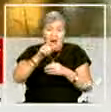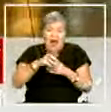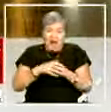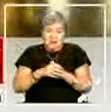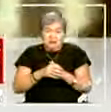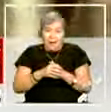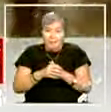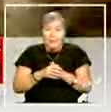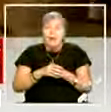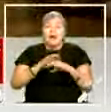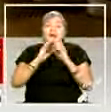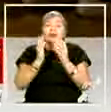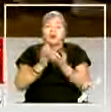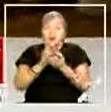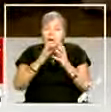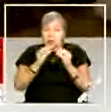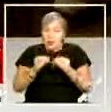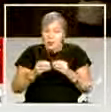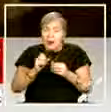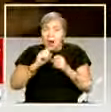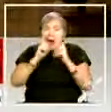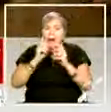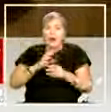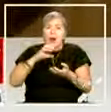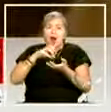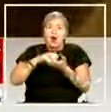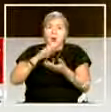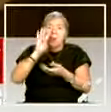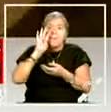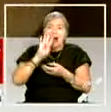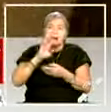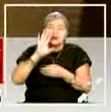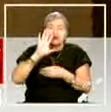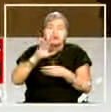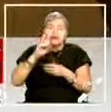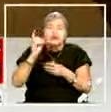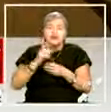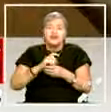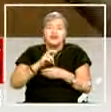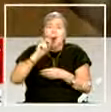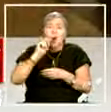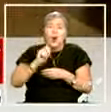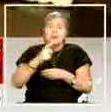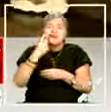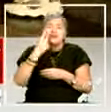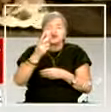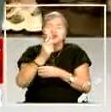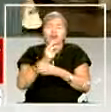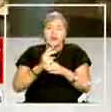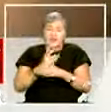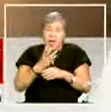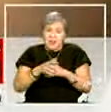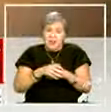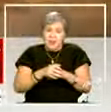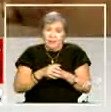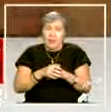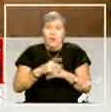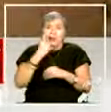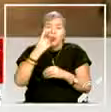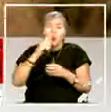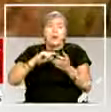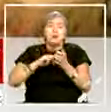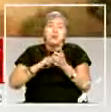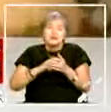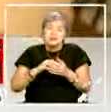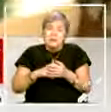la nivel general România apare pe locul 45 din totalul de 81 de țări și teritorii cu un